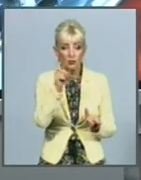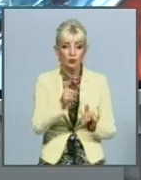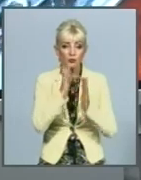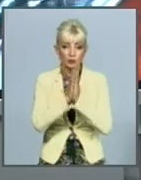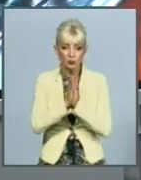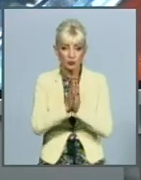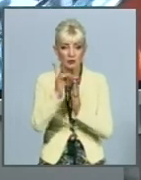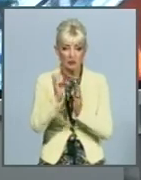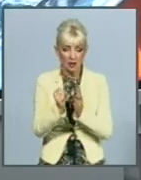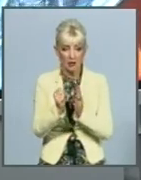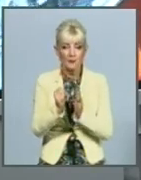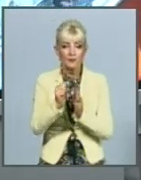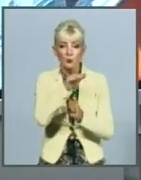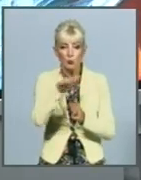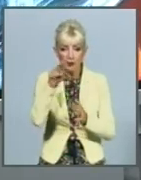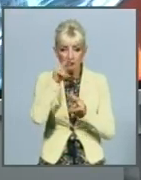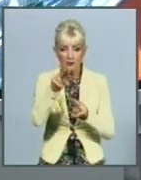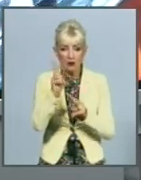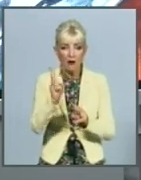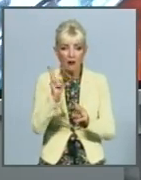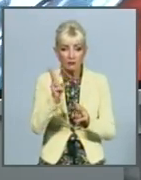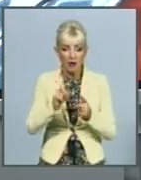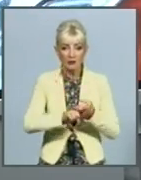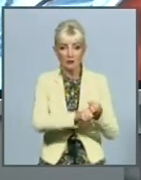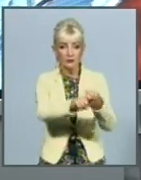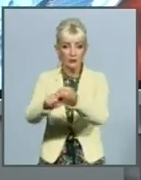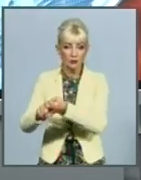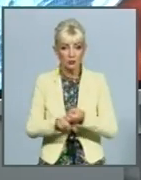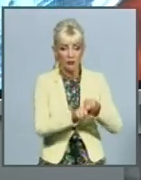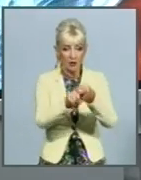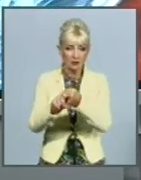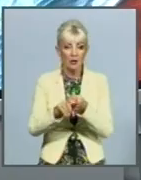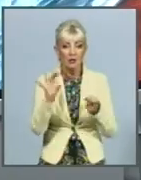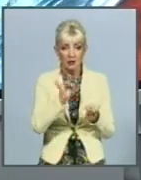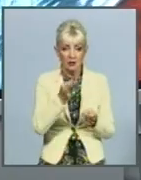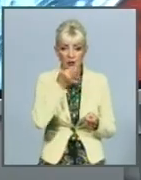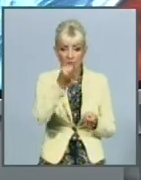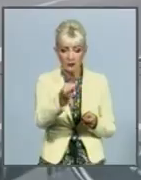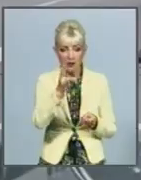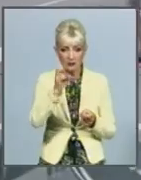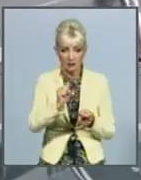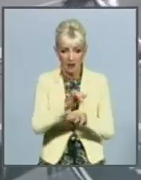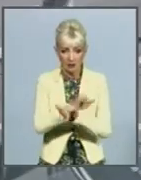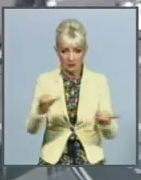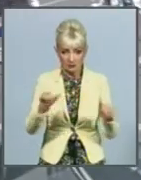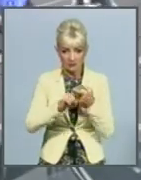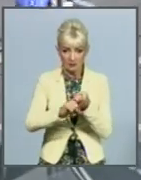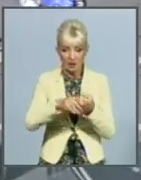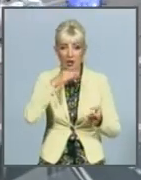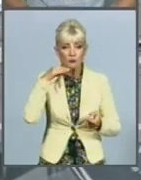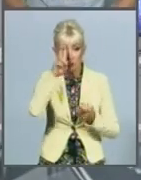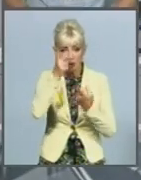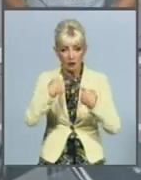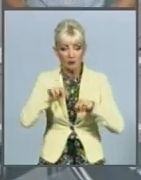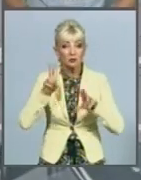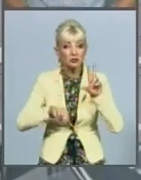на глобальному рівні відслідковувати контакти інфікування та реагувати на спалахи. В організації зазначили, що багато країн, які вважали,